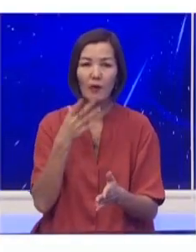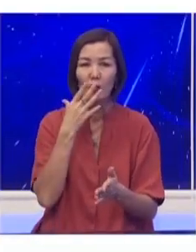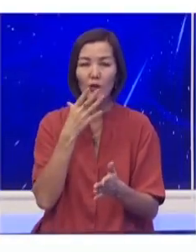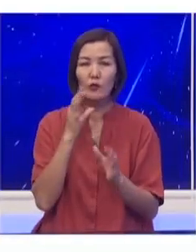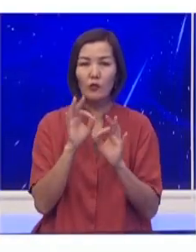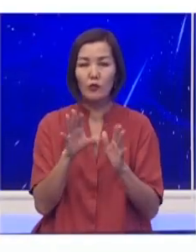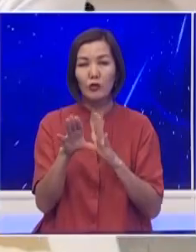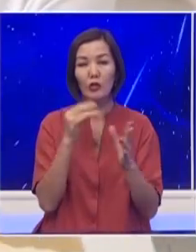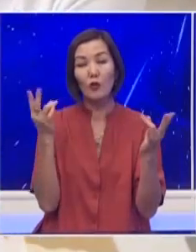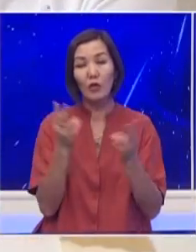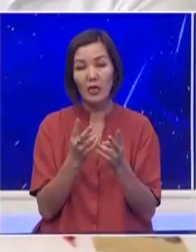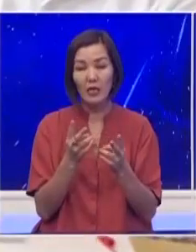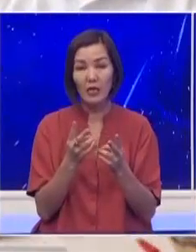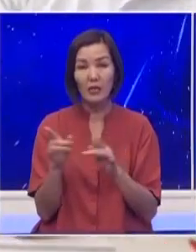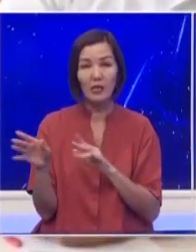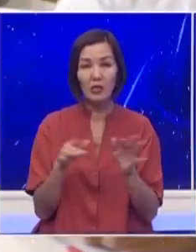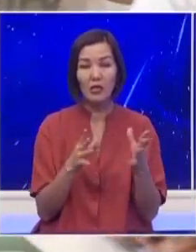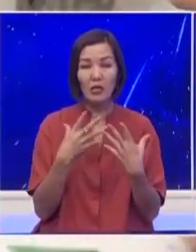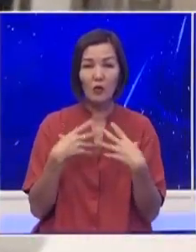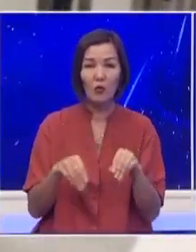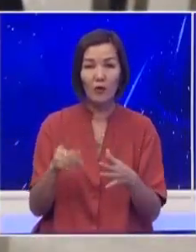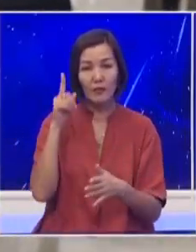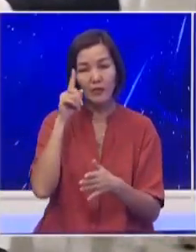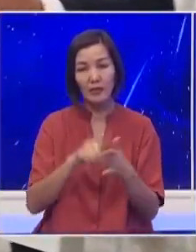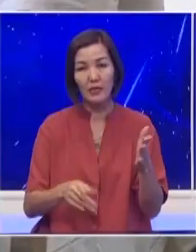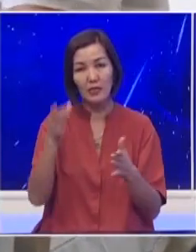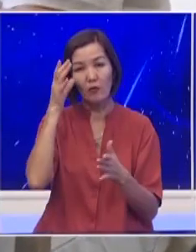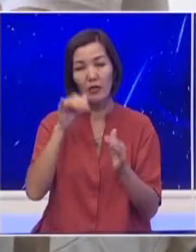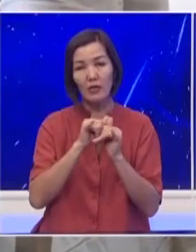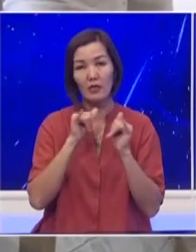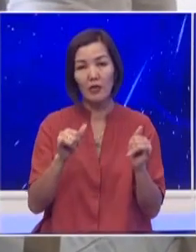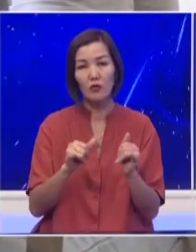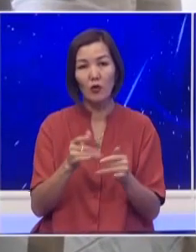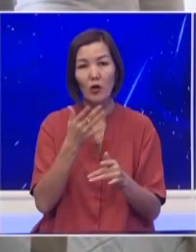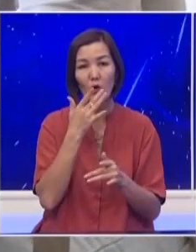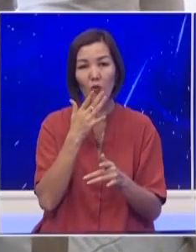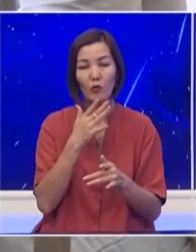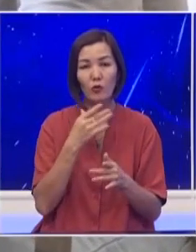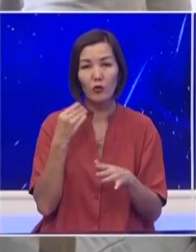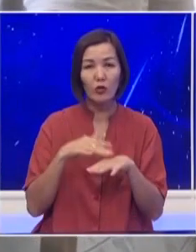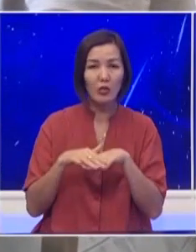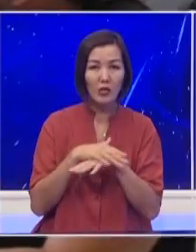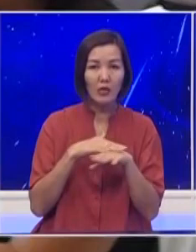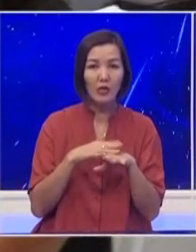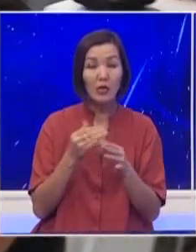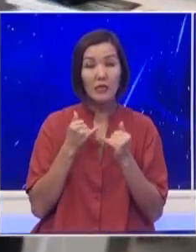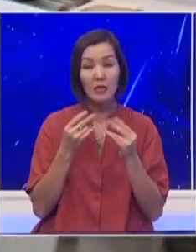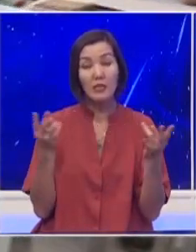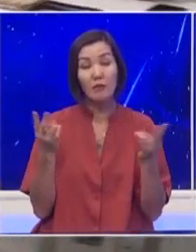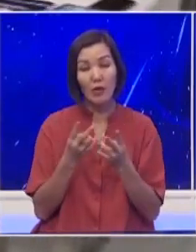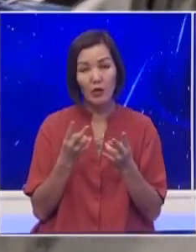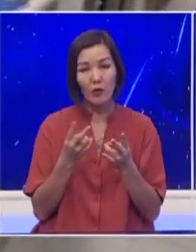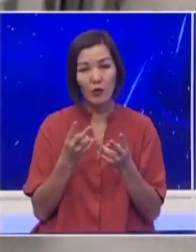таңдай алады. Сондықтан мұндай шаралар қоғамның діни сауатын ашумен қатар ұлттық құндылықтарға сыйластықпен қарауға жетелейді,